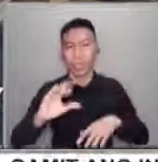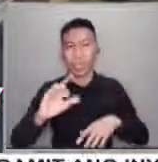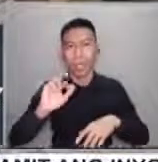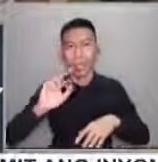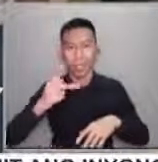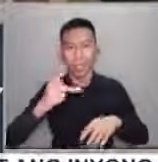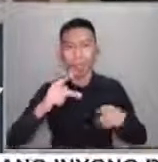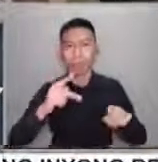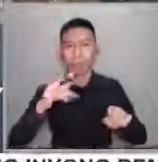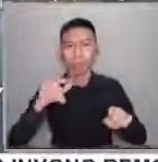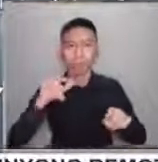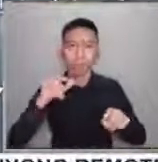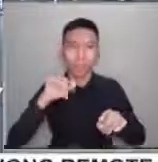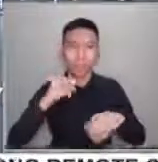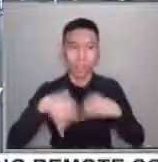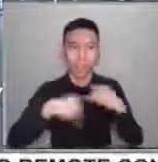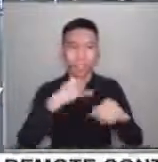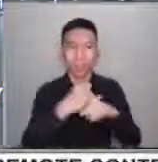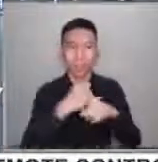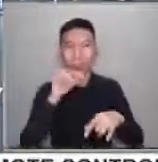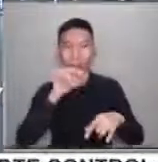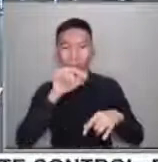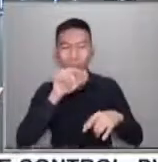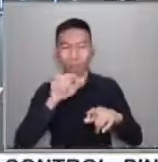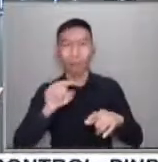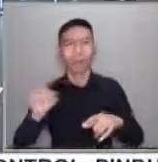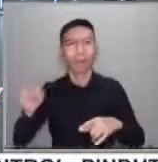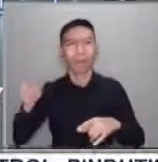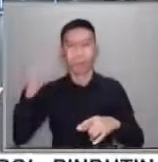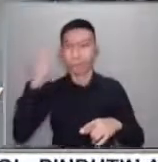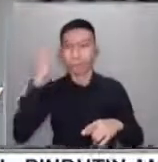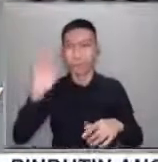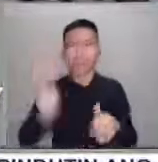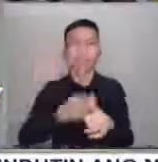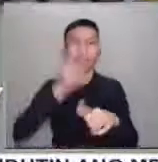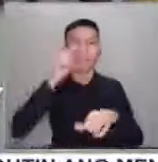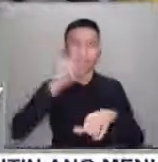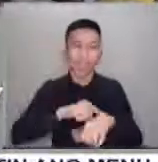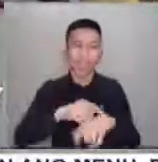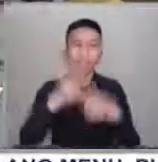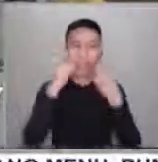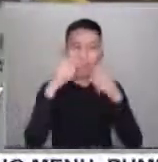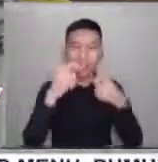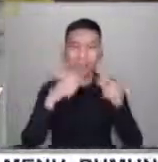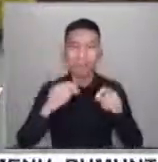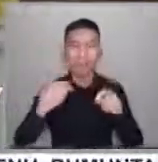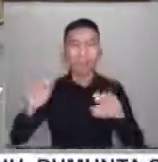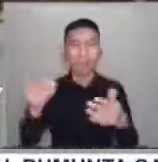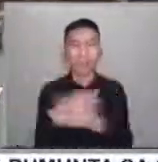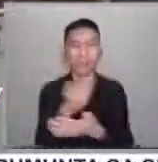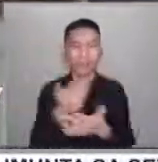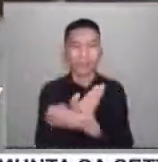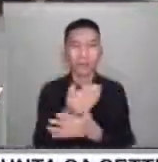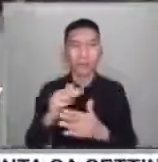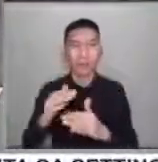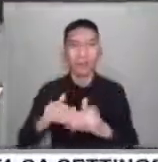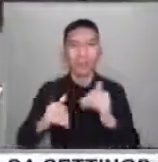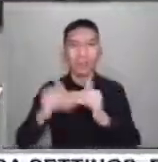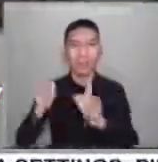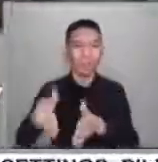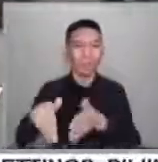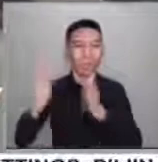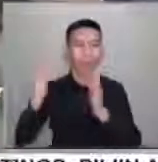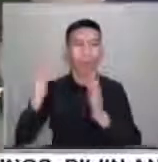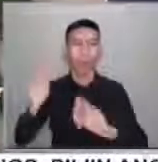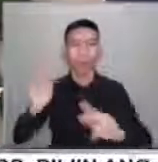alam, unang susubukan ang domestic flight sa bagong passenger terminal building. At pagpasok sa loob, agad na namangha ang mga